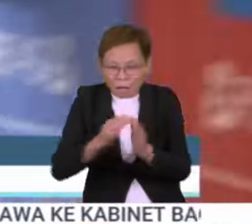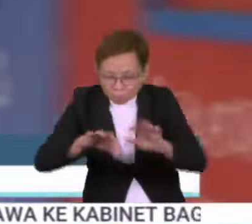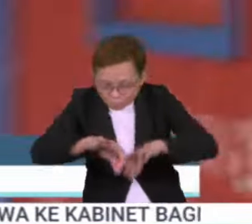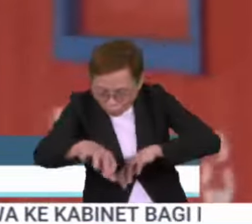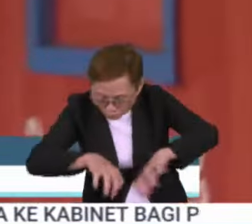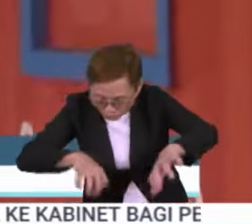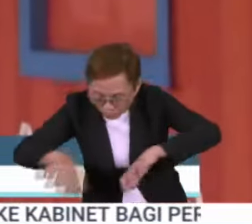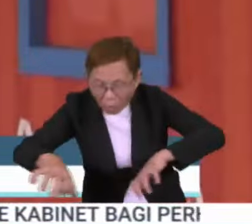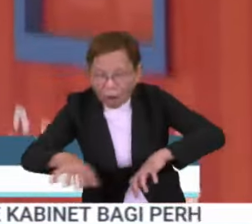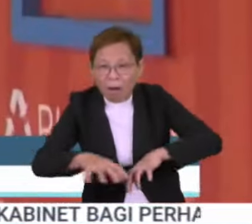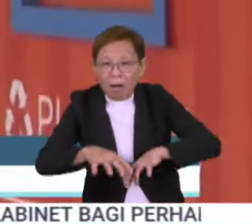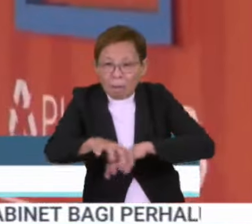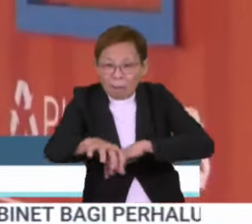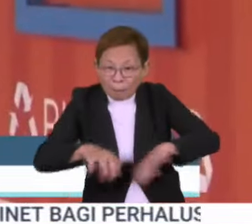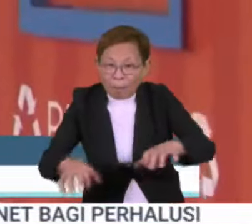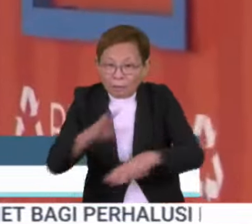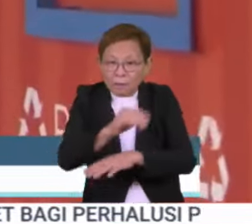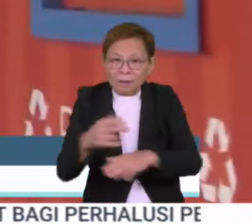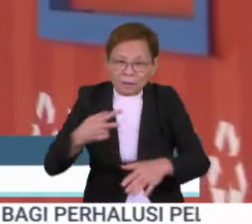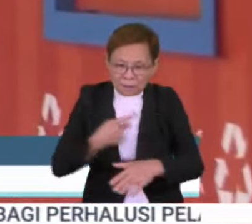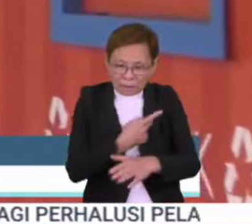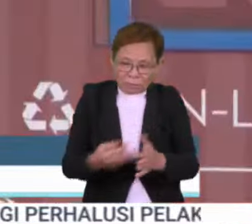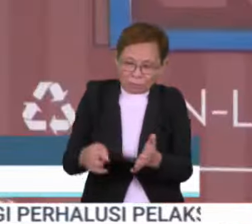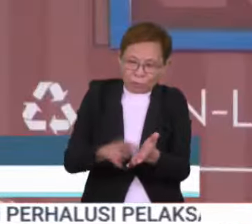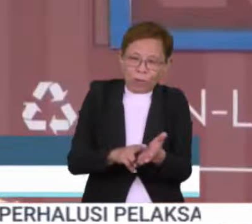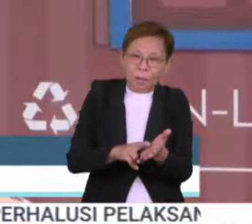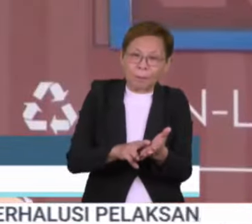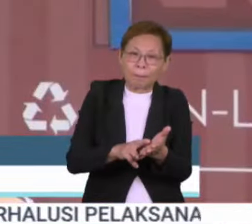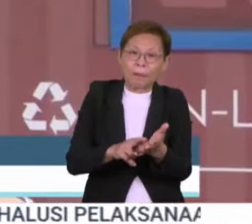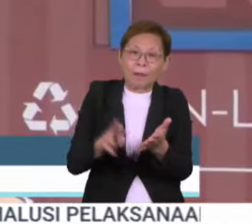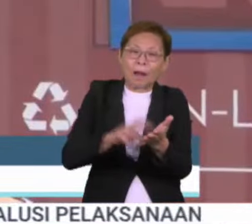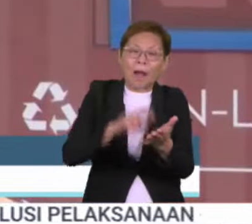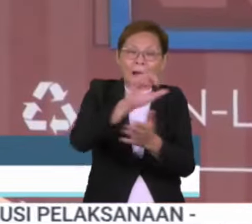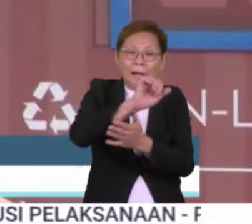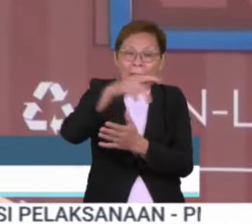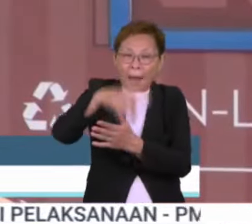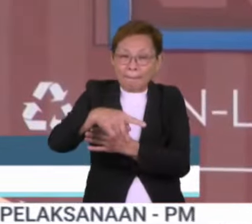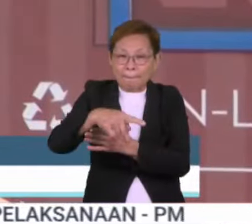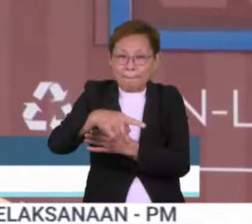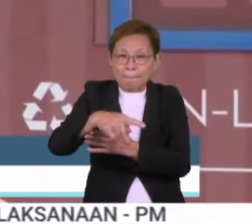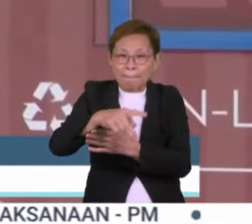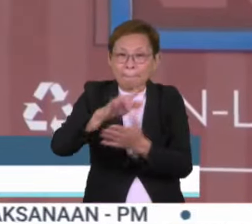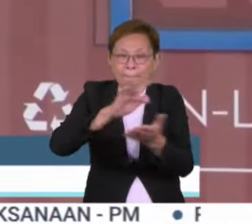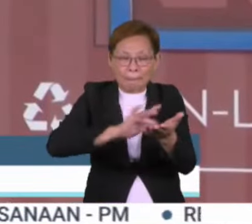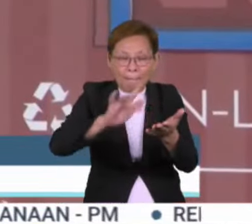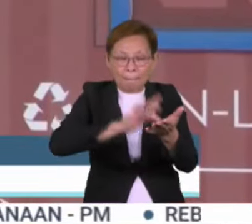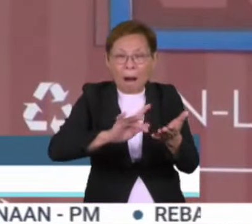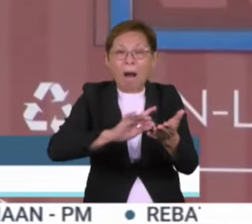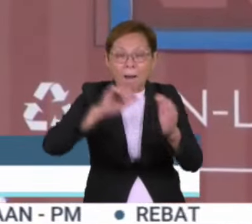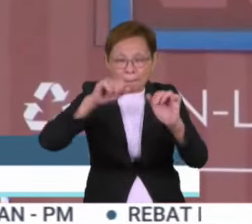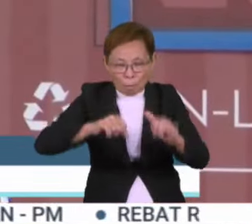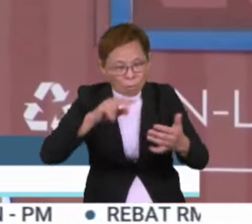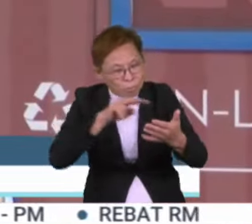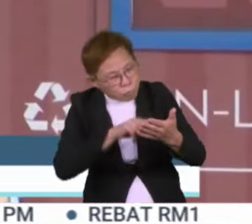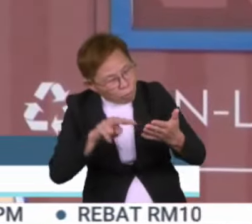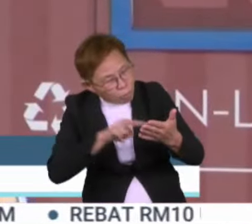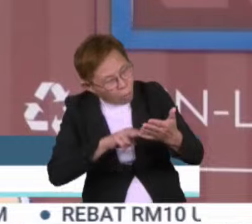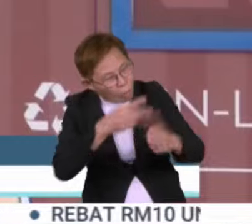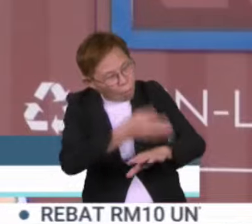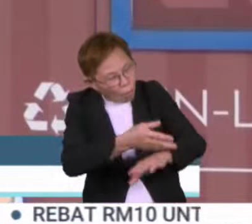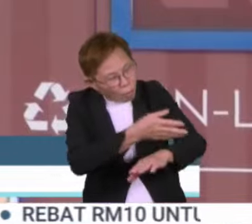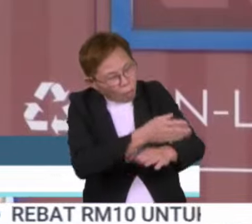akan SWM akan rekodkan dalam aplikasi mobile apps Kitar Recycle dan mereka boleh melihat